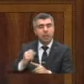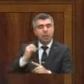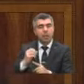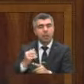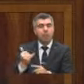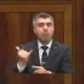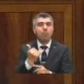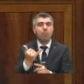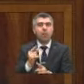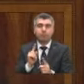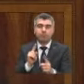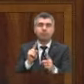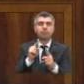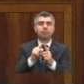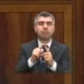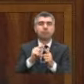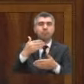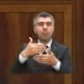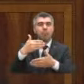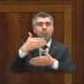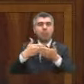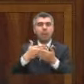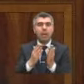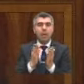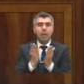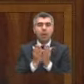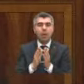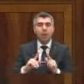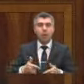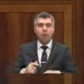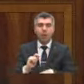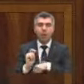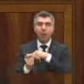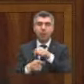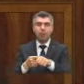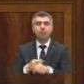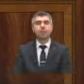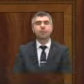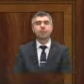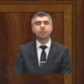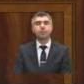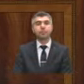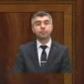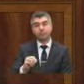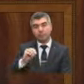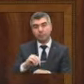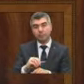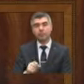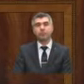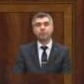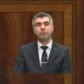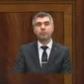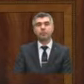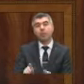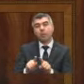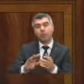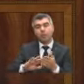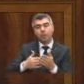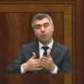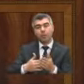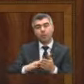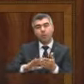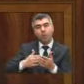بالأساس تأهيل وتهيئة المؤسسة التعليمية بالوسط القروي. كما تجدر الإشارة إلى أنه في إطار استثمار